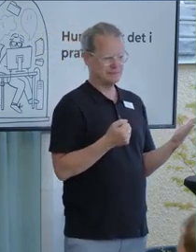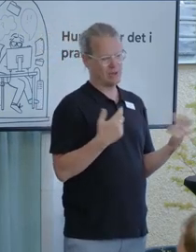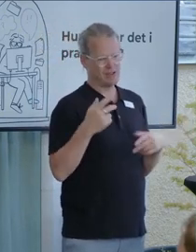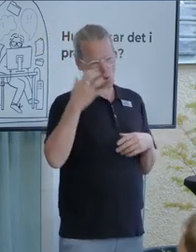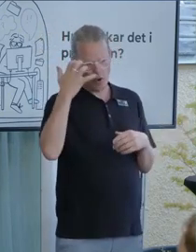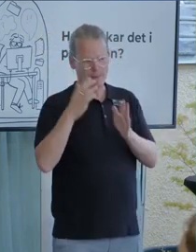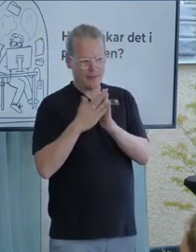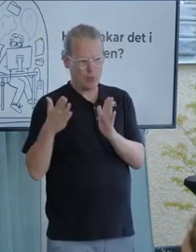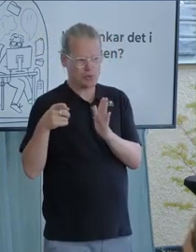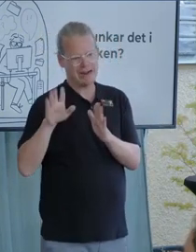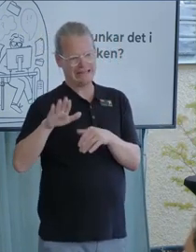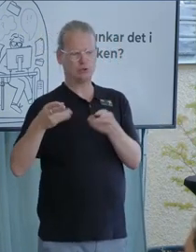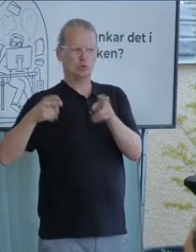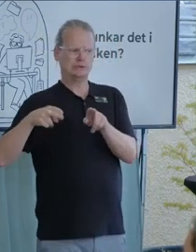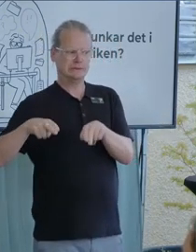exempel.